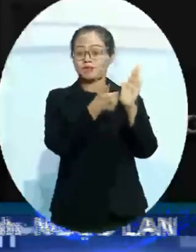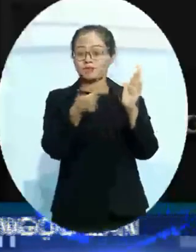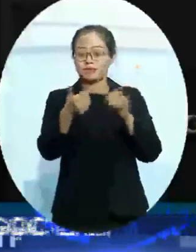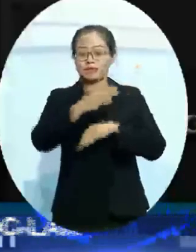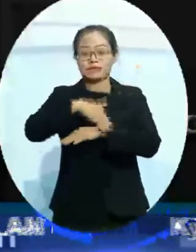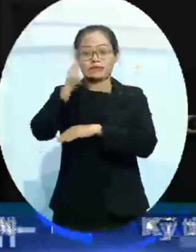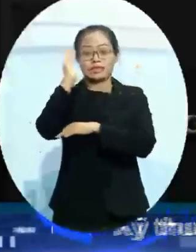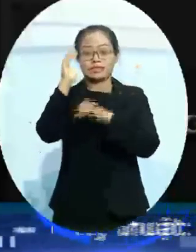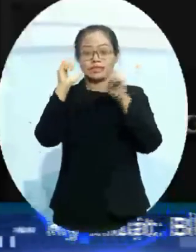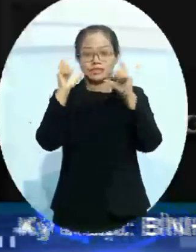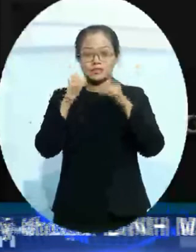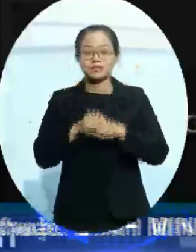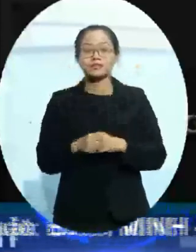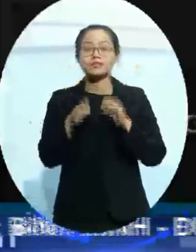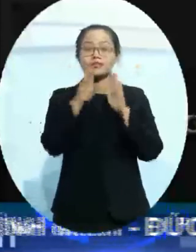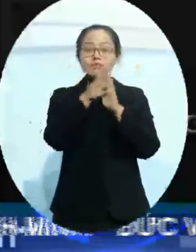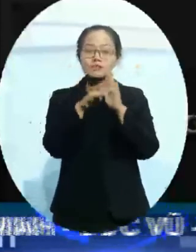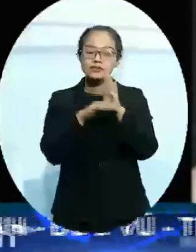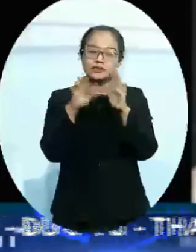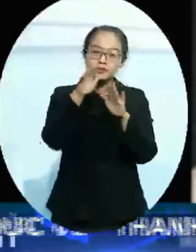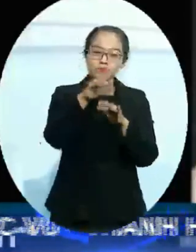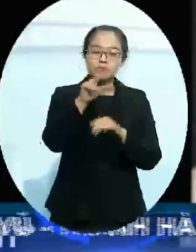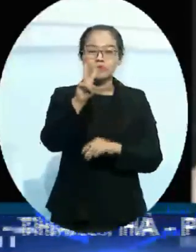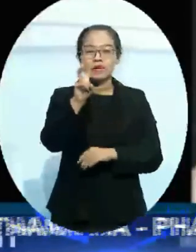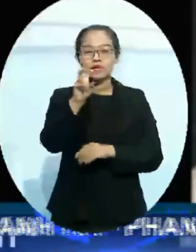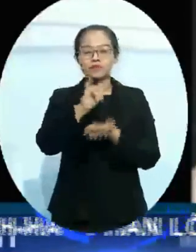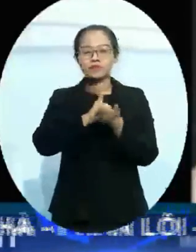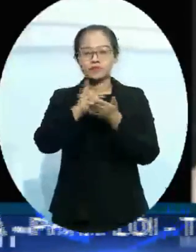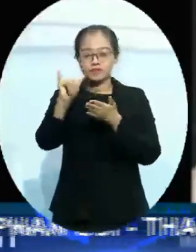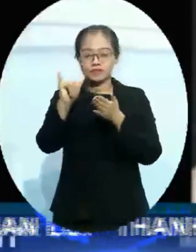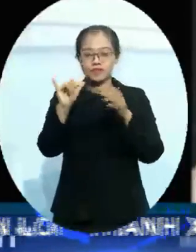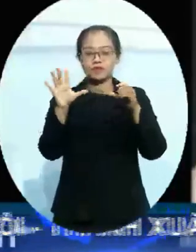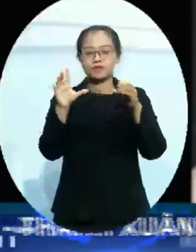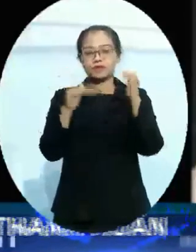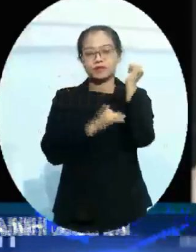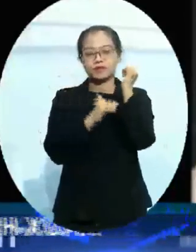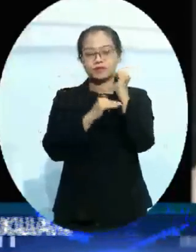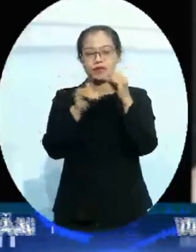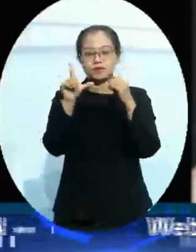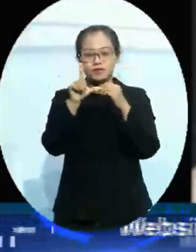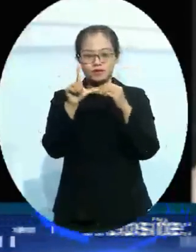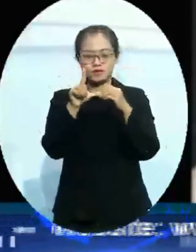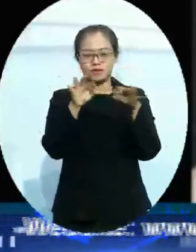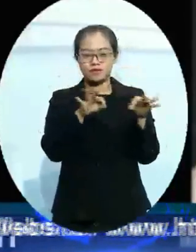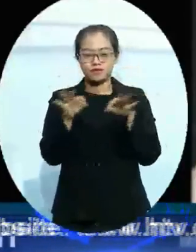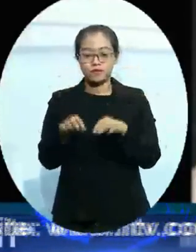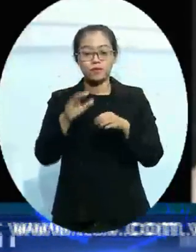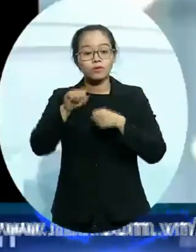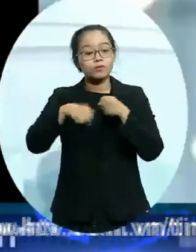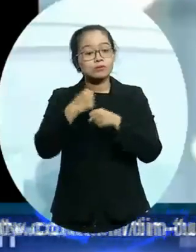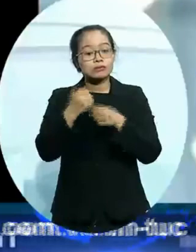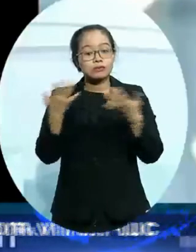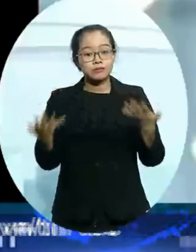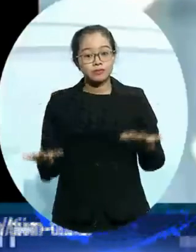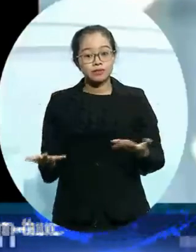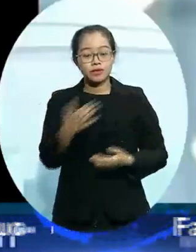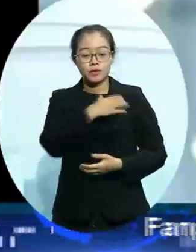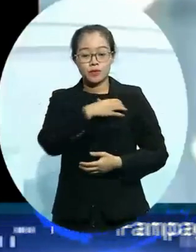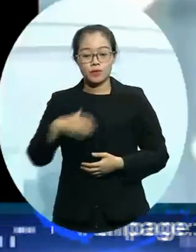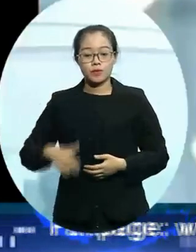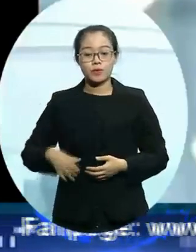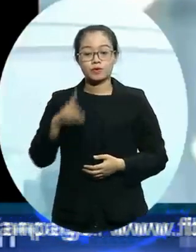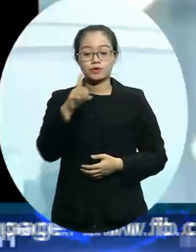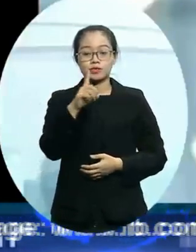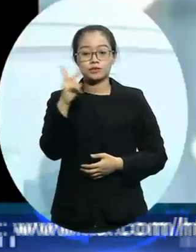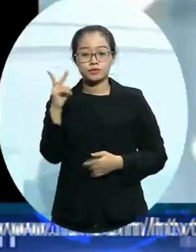vấn trong chương trình vào ngày 20 tháng 6 tại khách sạn Lotte, thành phố Hồ Chí Minh. Ban tổ chức cũng cho biết năm nay, Hoa hậu Diễm Hương, Hoa hậu Thế giới Người